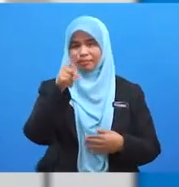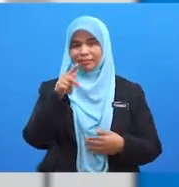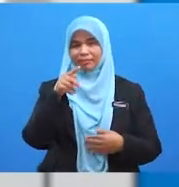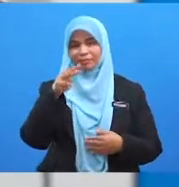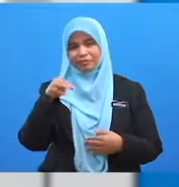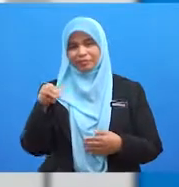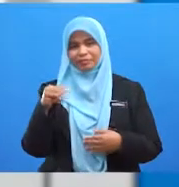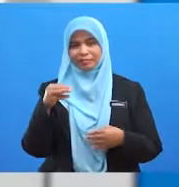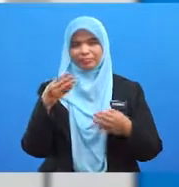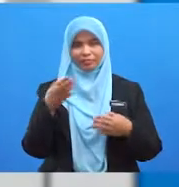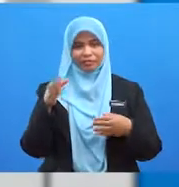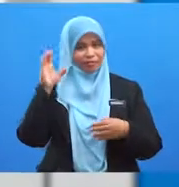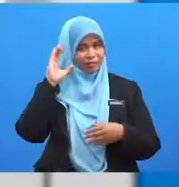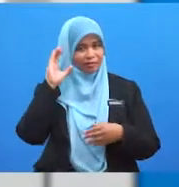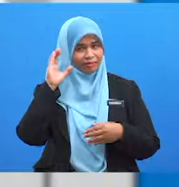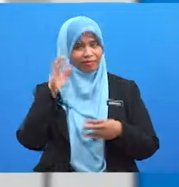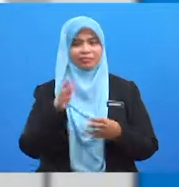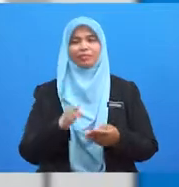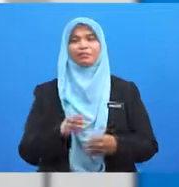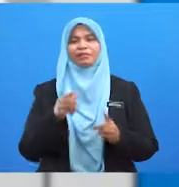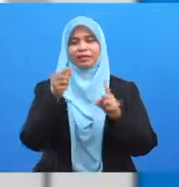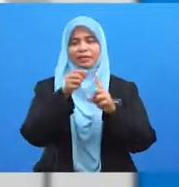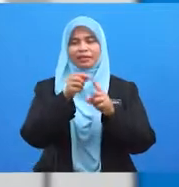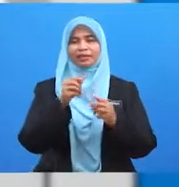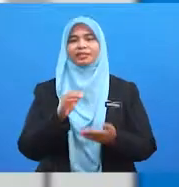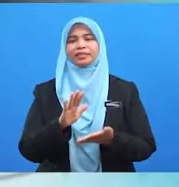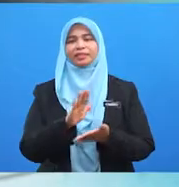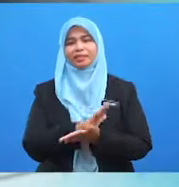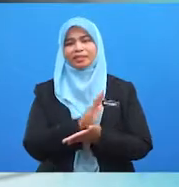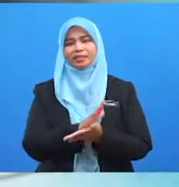Adakah murid-murid pernah mendengar perkataan kertas kerja,